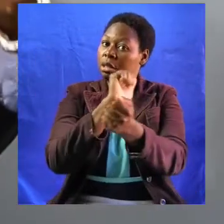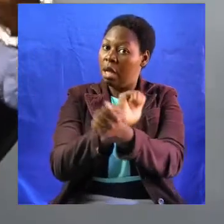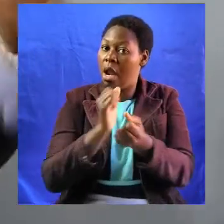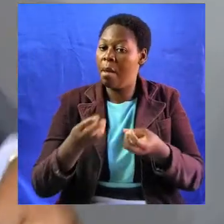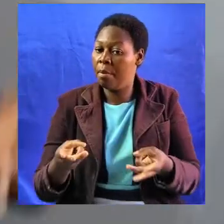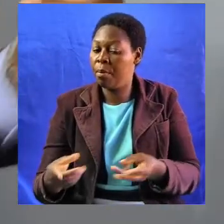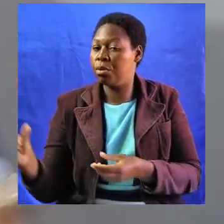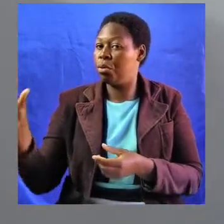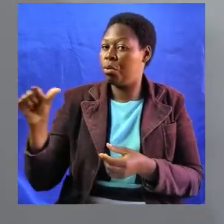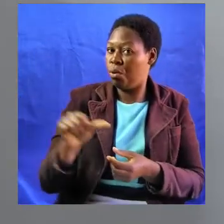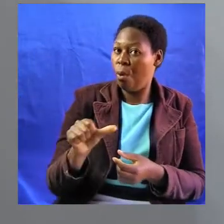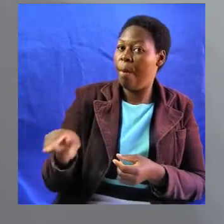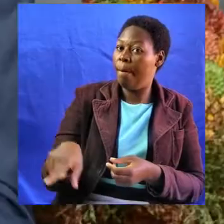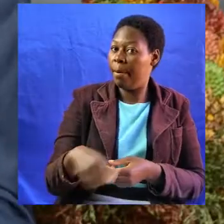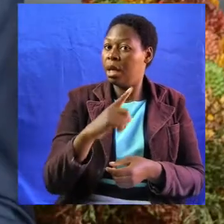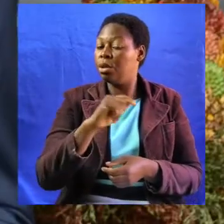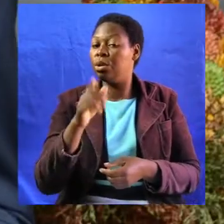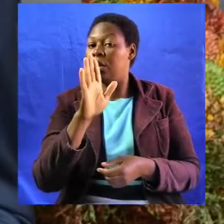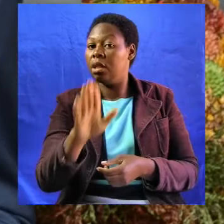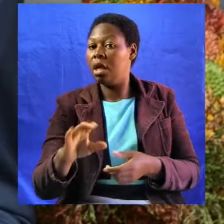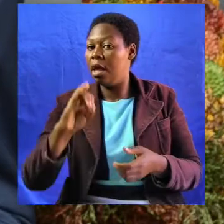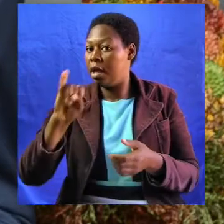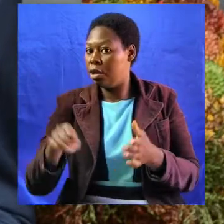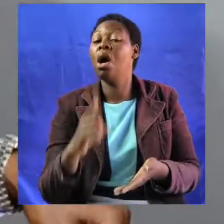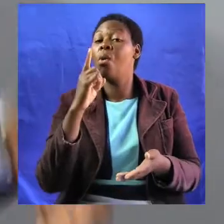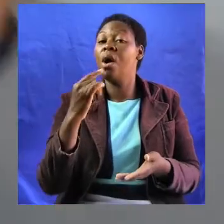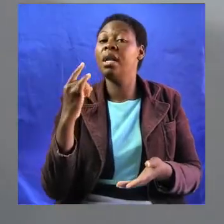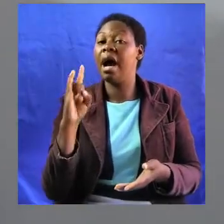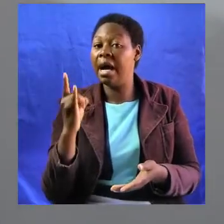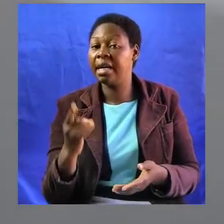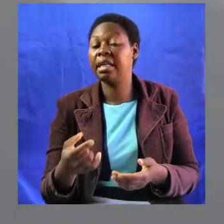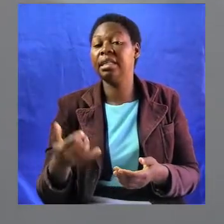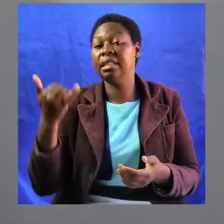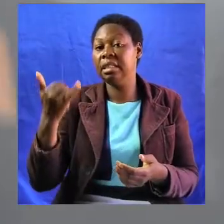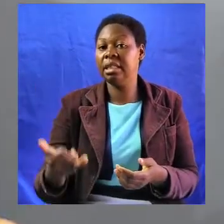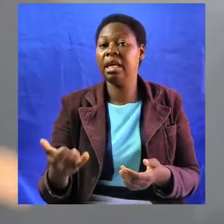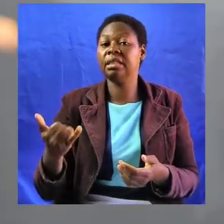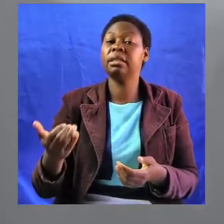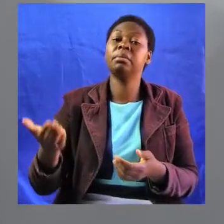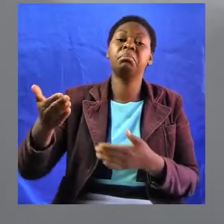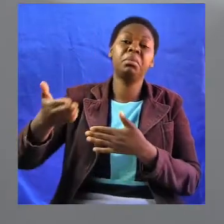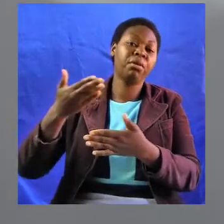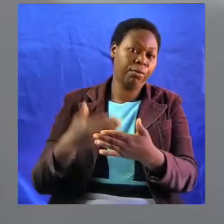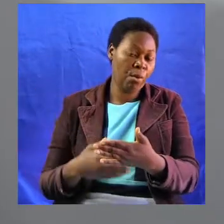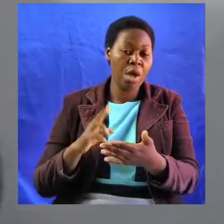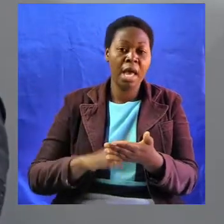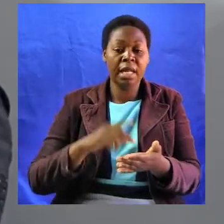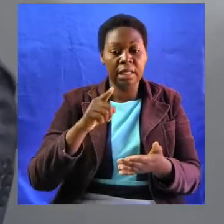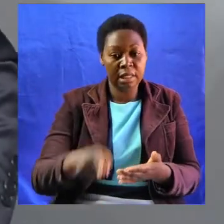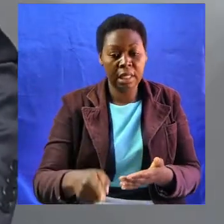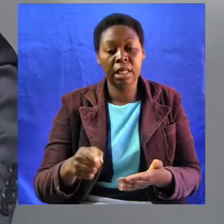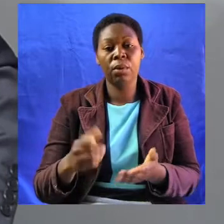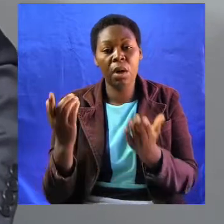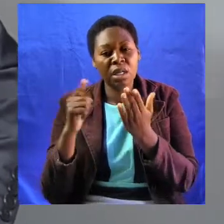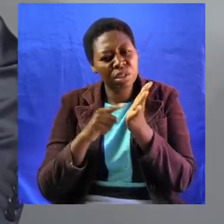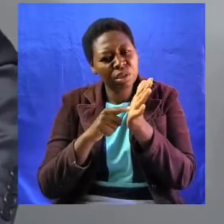kuti Juda ivakwe. Ende izvi zvakanyorwa 200 years ago. Saka Cyrus amambo akabva aratidzwa zvinyorwa izvi. Saka ndo zvakabva